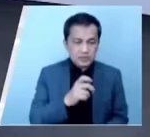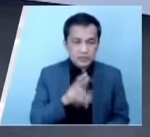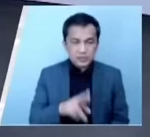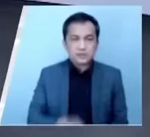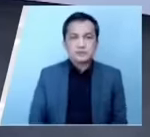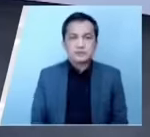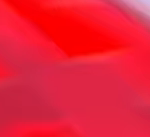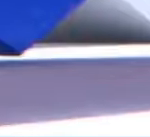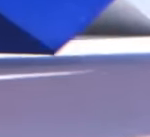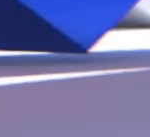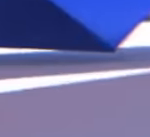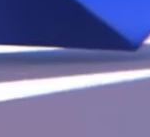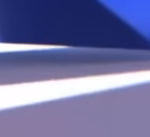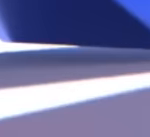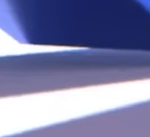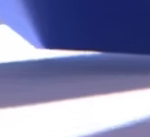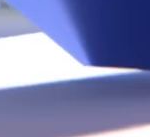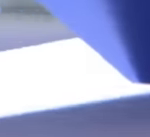si Marisol Abdurrahman.